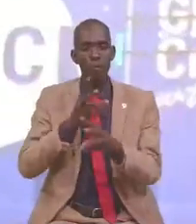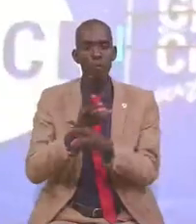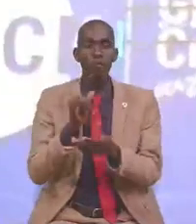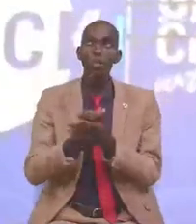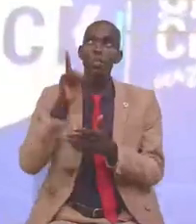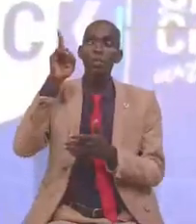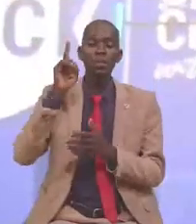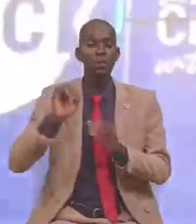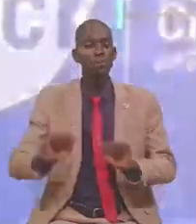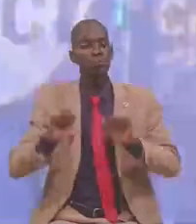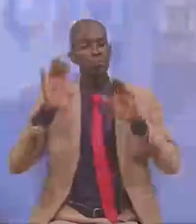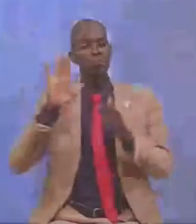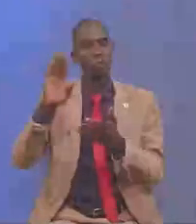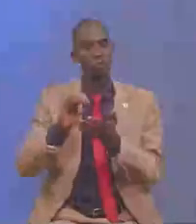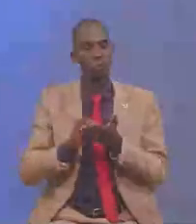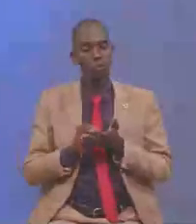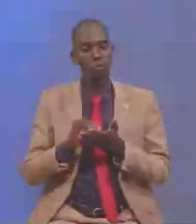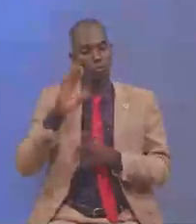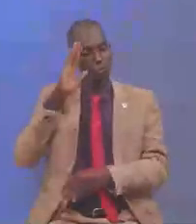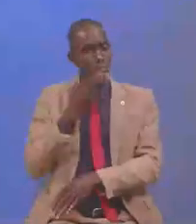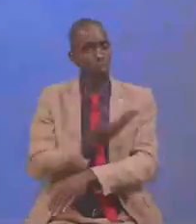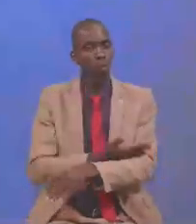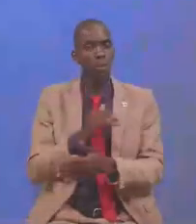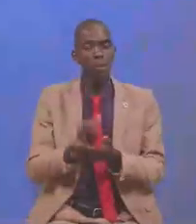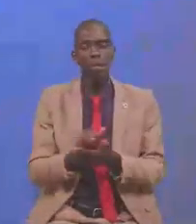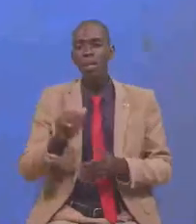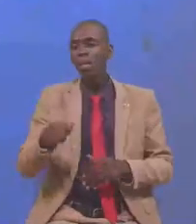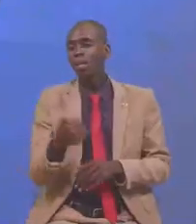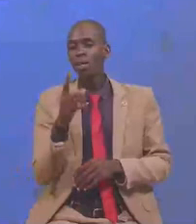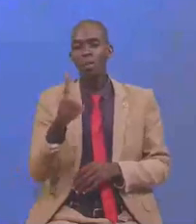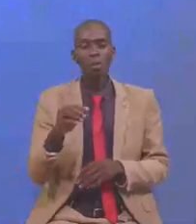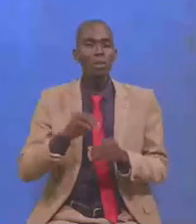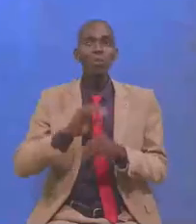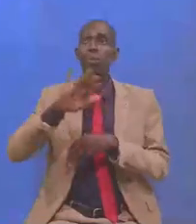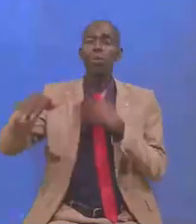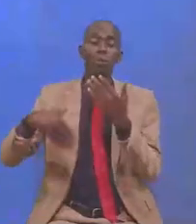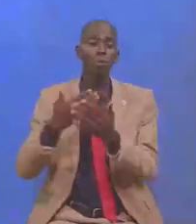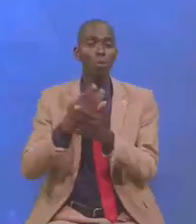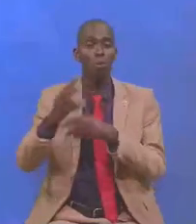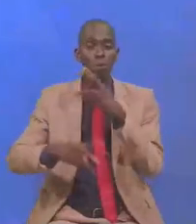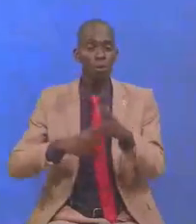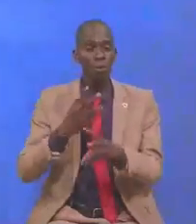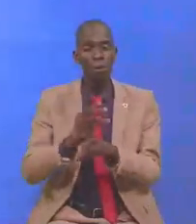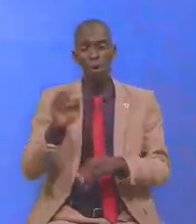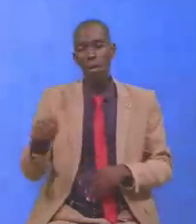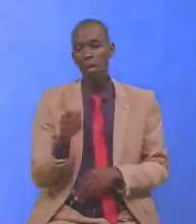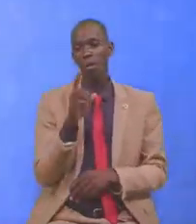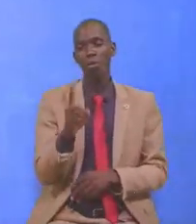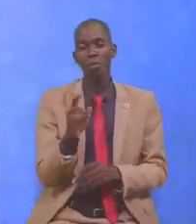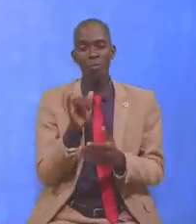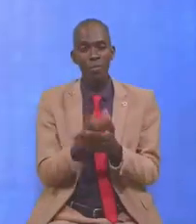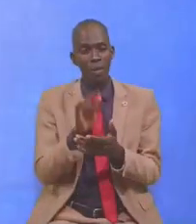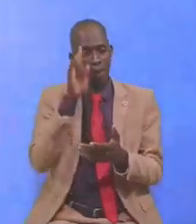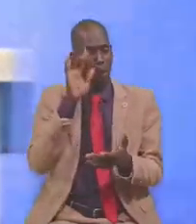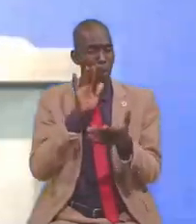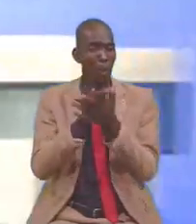Fils unique afin que quiconque croit en lui dans le monde, dans le vaste monde, afin que